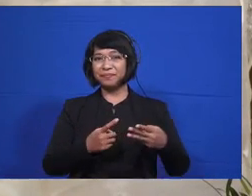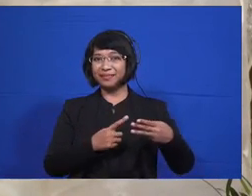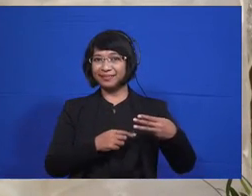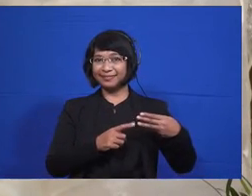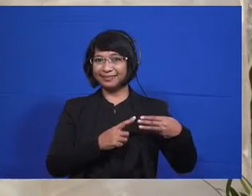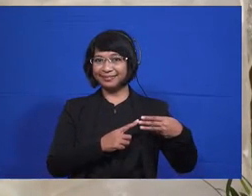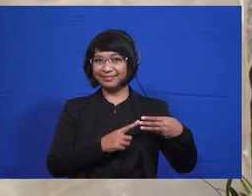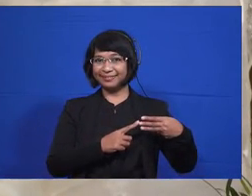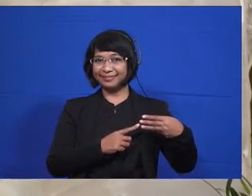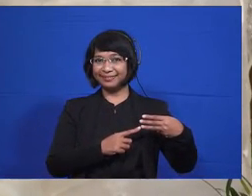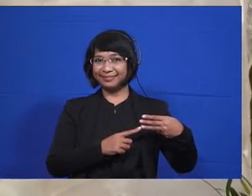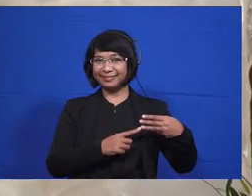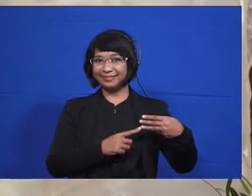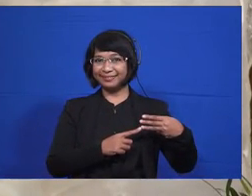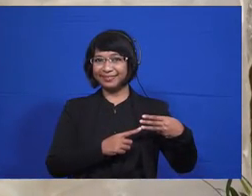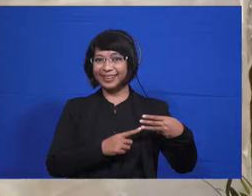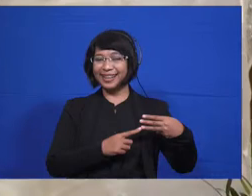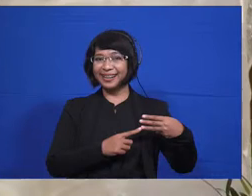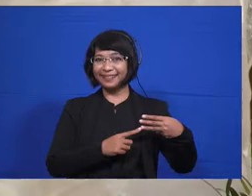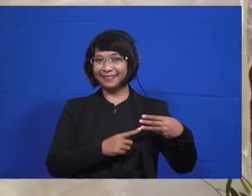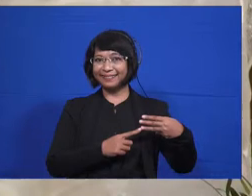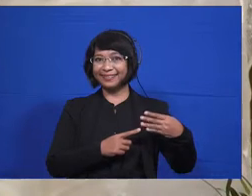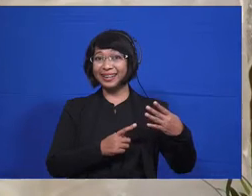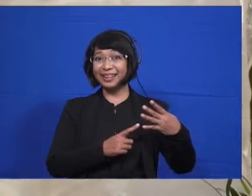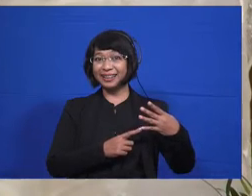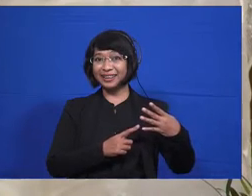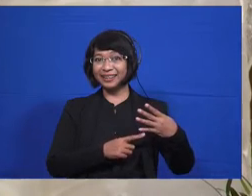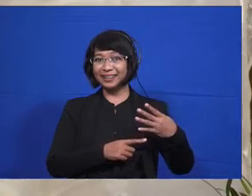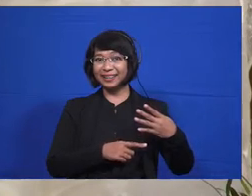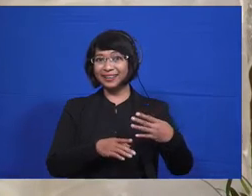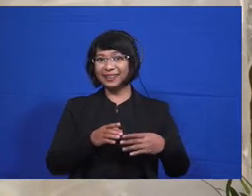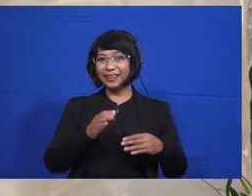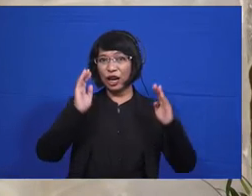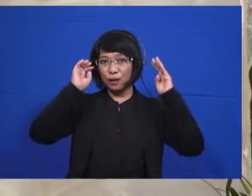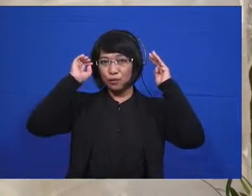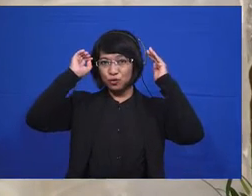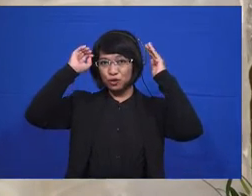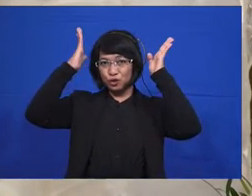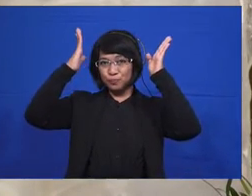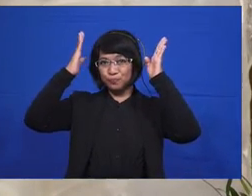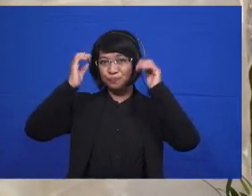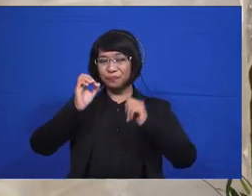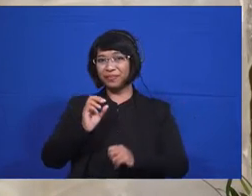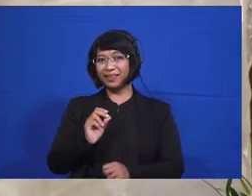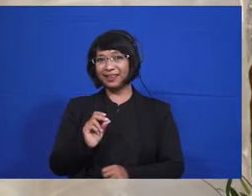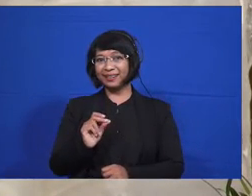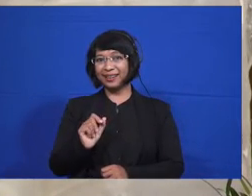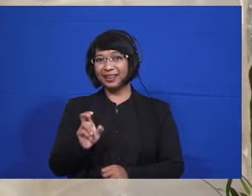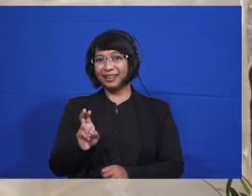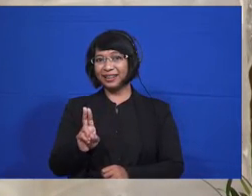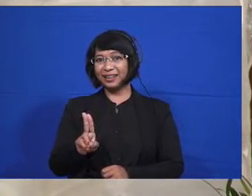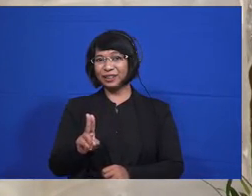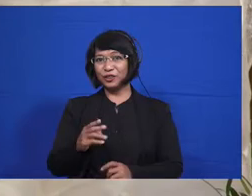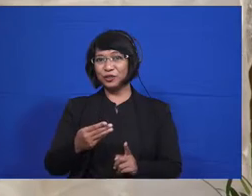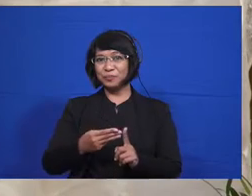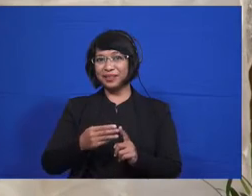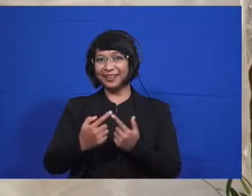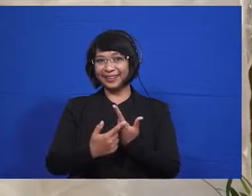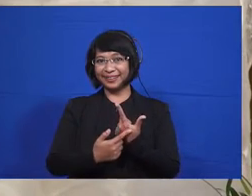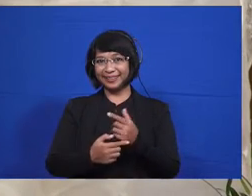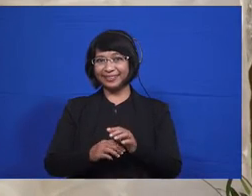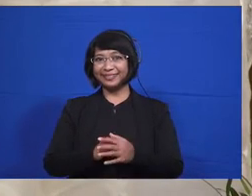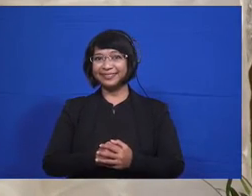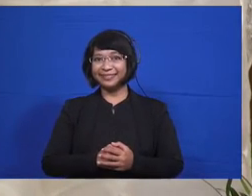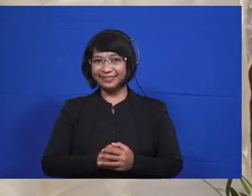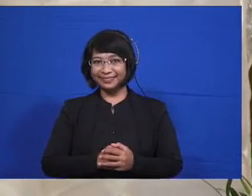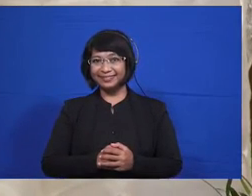Gereja Indonesia, dan dilanjutkan oleh Monsenyur Robertus Rubiatmoko sebagai Ketua Komisi Seminari